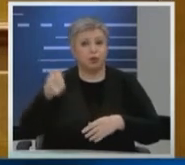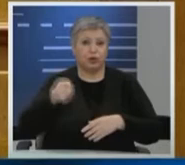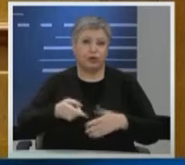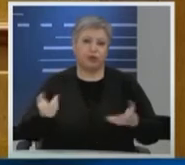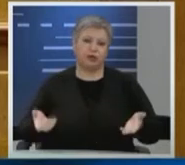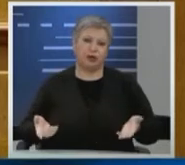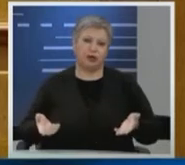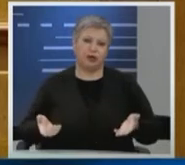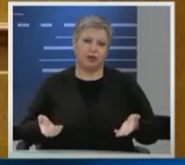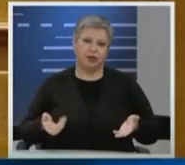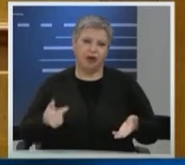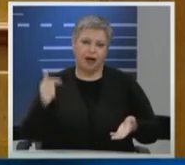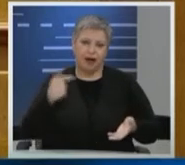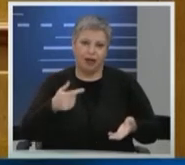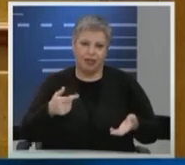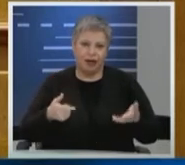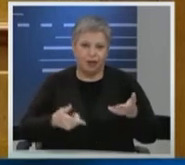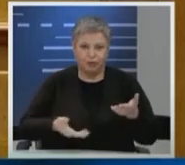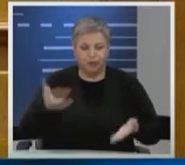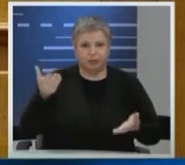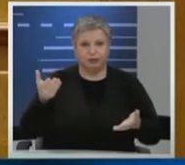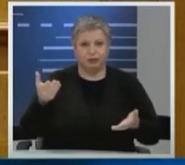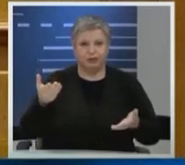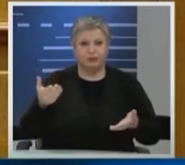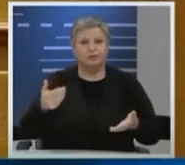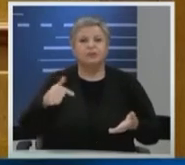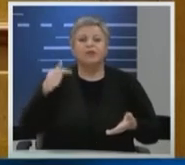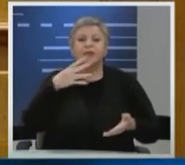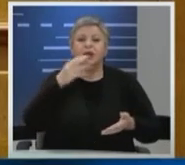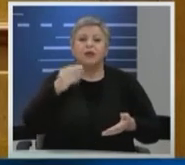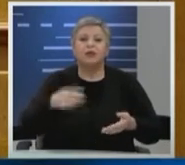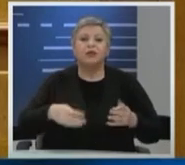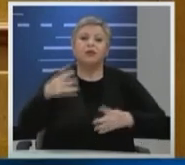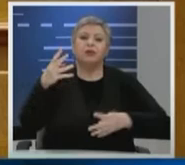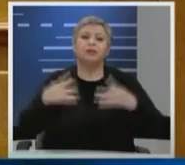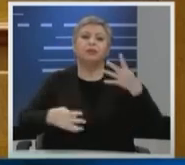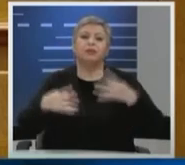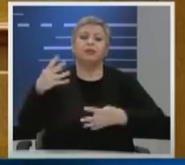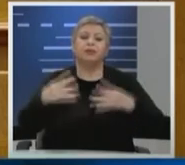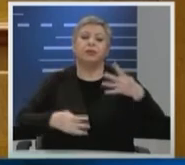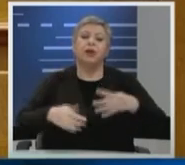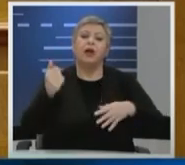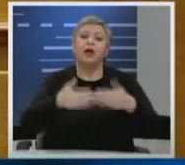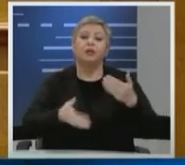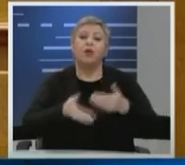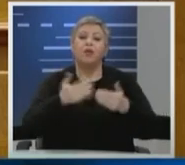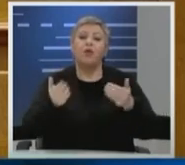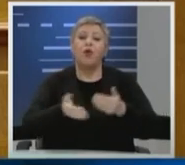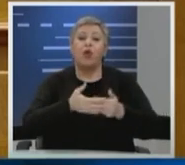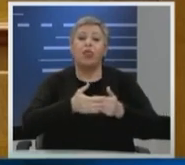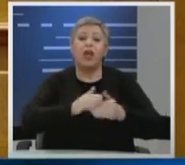ο κρατικός προϋπολογισμός αποδεικνύεται ένα πολύ, πολύ χρήσιμο εργαλείο για την καπιταλιστική